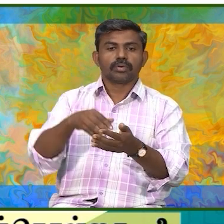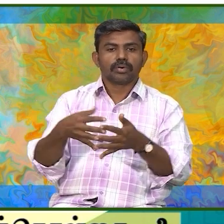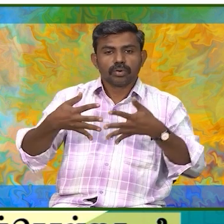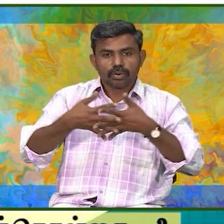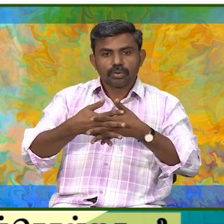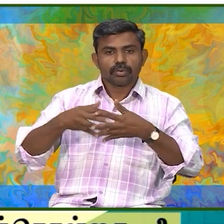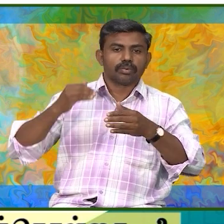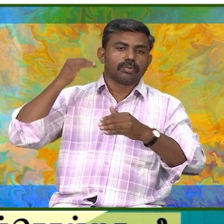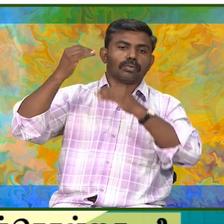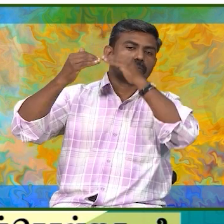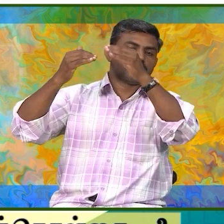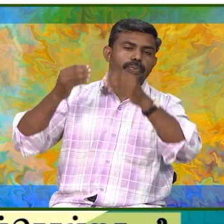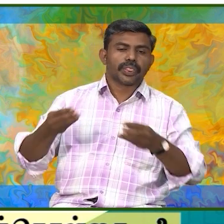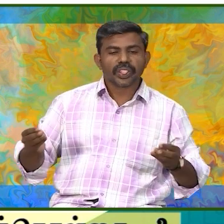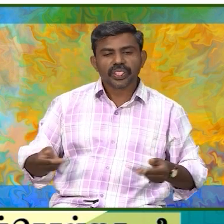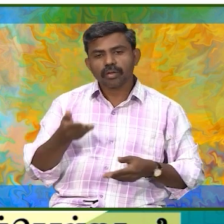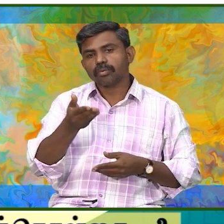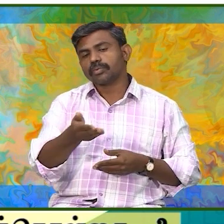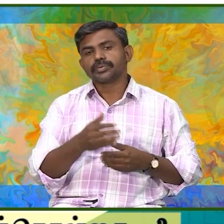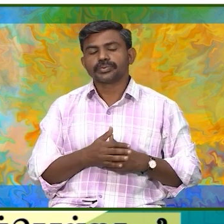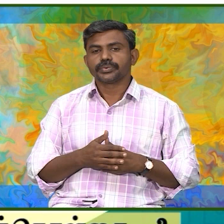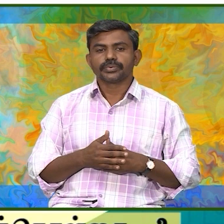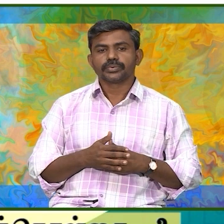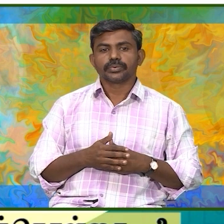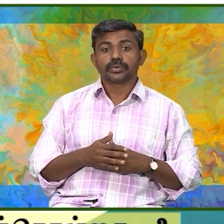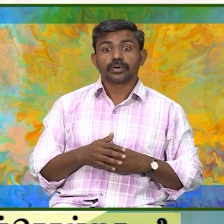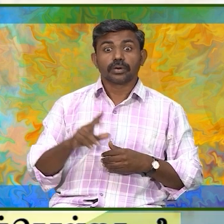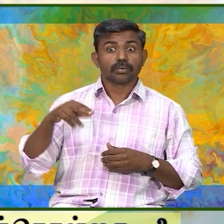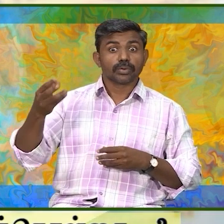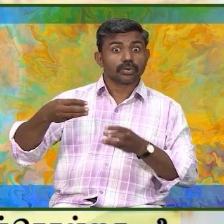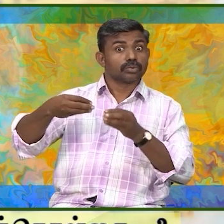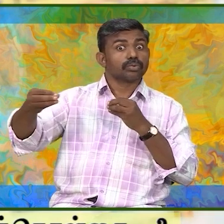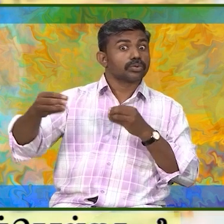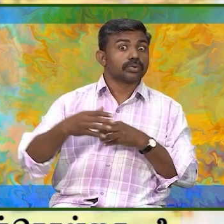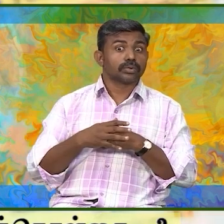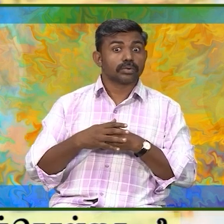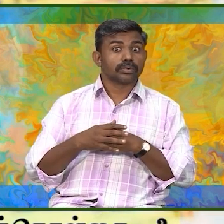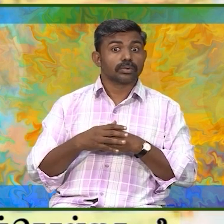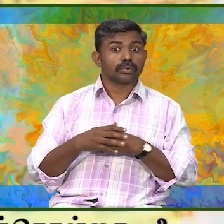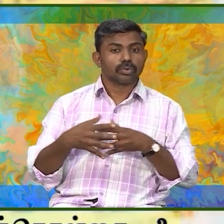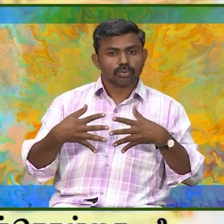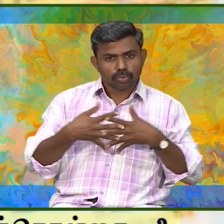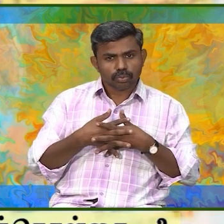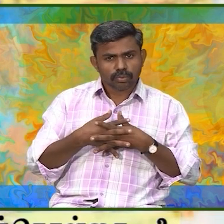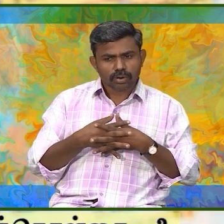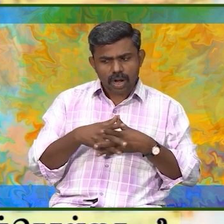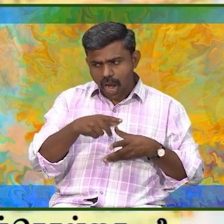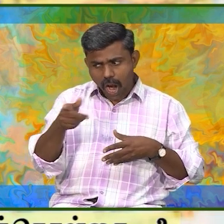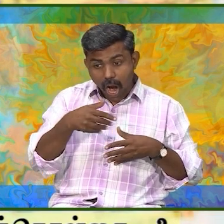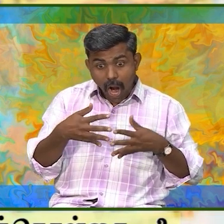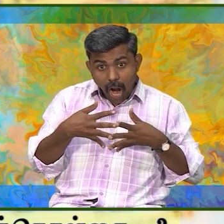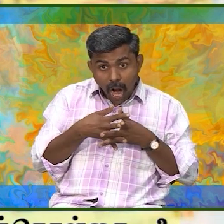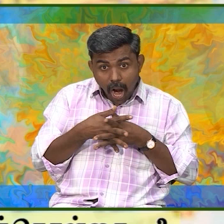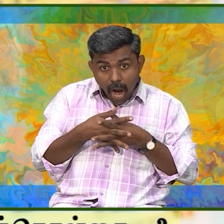உறவை மேம்படுத்துவதில் தீவிர கவனம் செலுத்துது. அதாவது மற்ற தூரத்து நாடுகளுடைய உறவை விட அண்டை